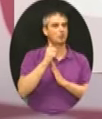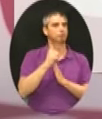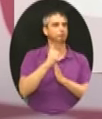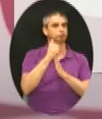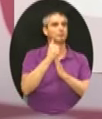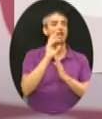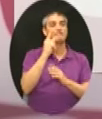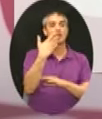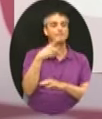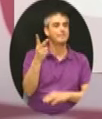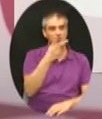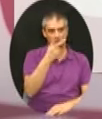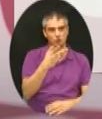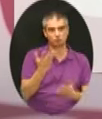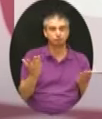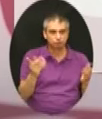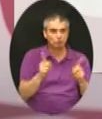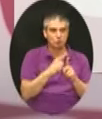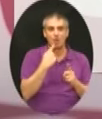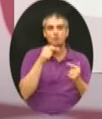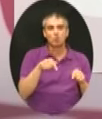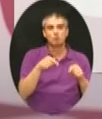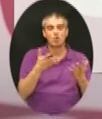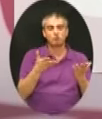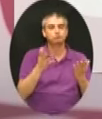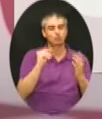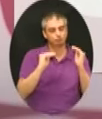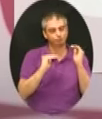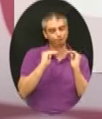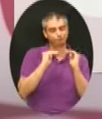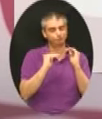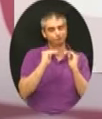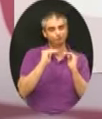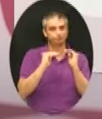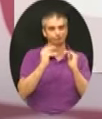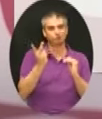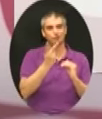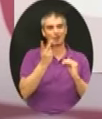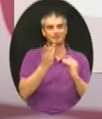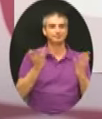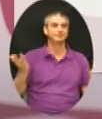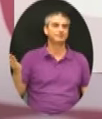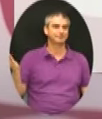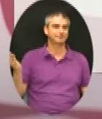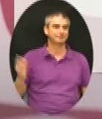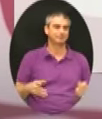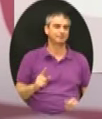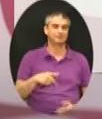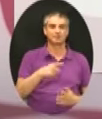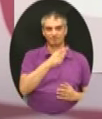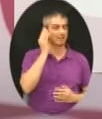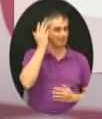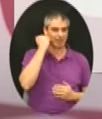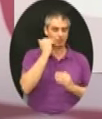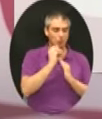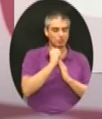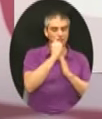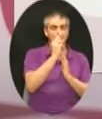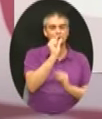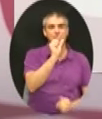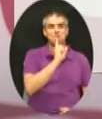רואים המדינות האלה באמת כמו שדיברו פה, שיש צמצום הפער בין השניים, וההובלה שלה היא די